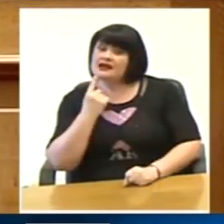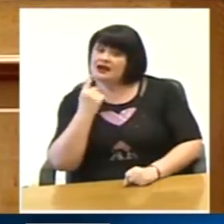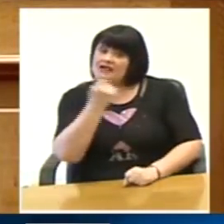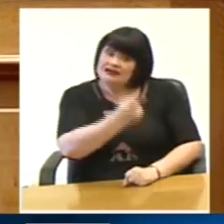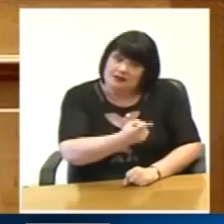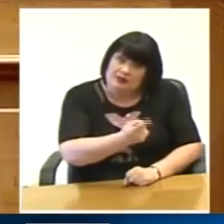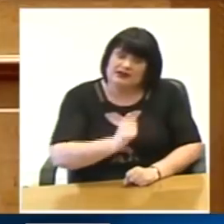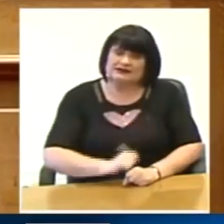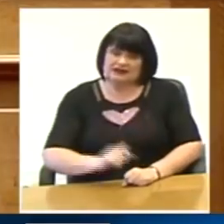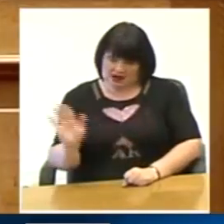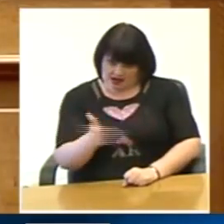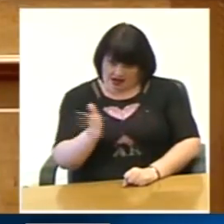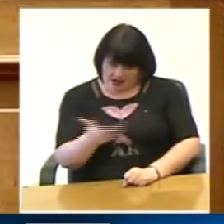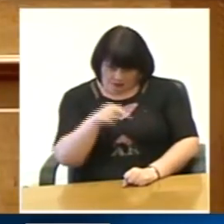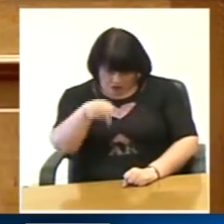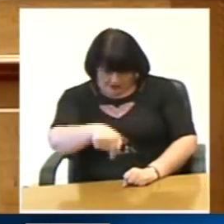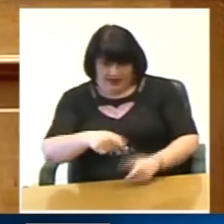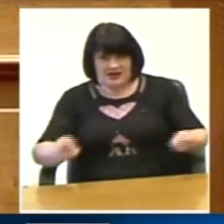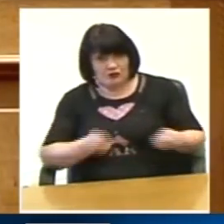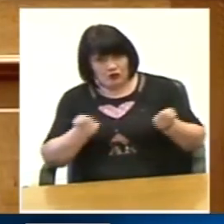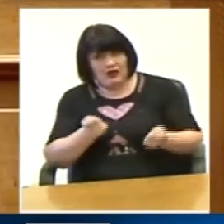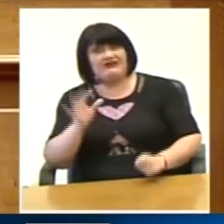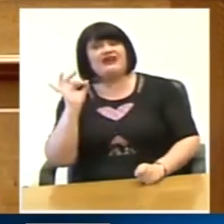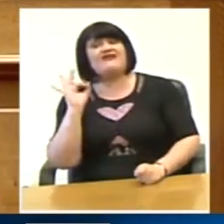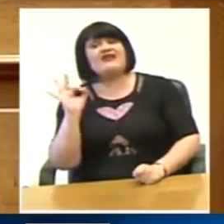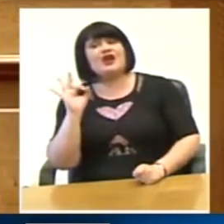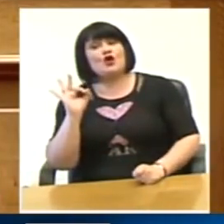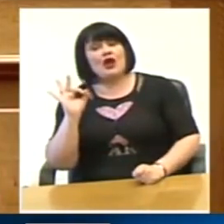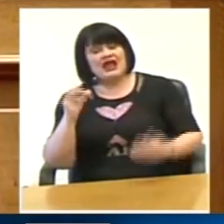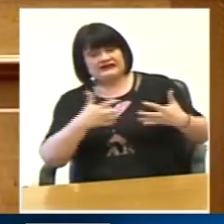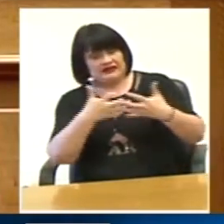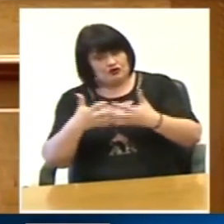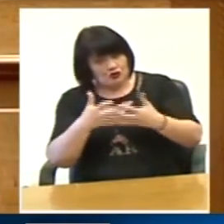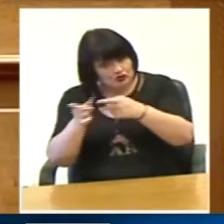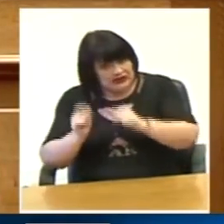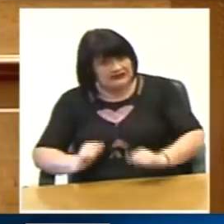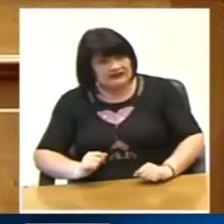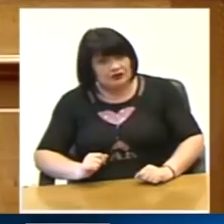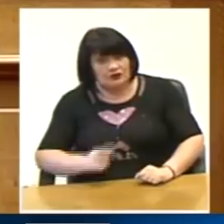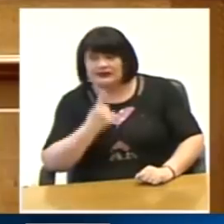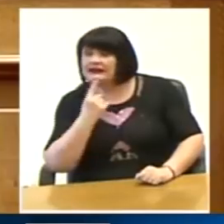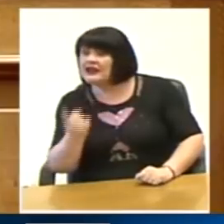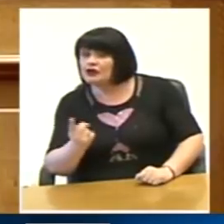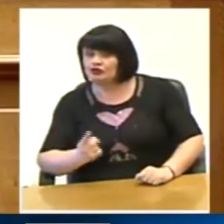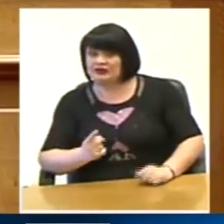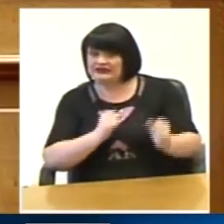στους απολυμμένους της Φρυγκοκλάς, κύριοι υπουργοί, σε συνθήκες ανάπτυξης, και όχι